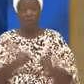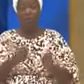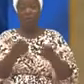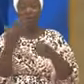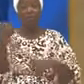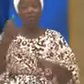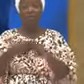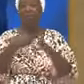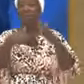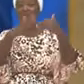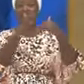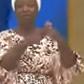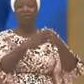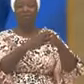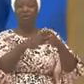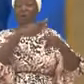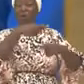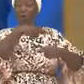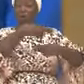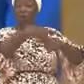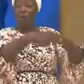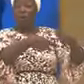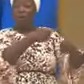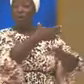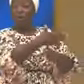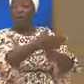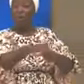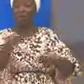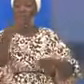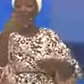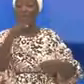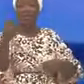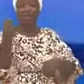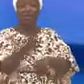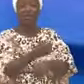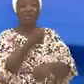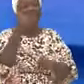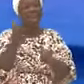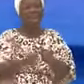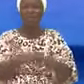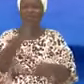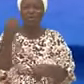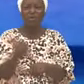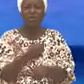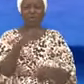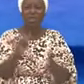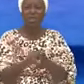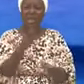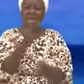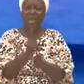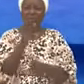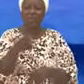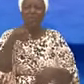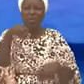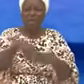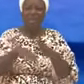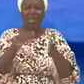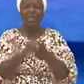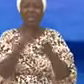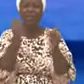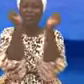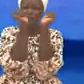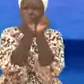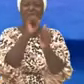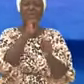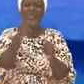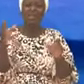venu du ciel à rouler lapierre toutes pièces quito garde des dents set